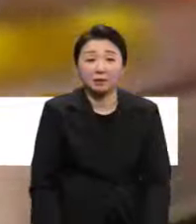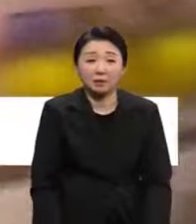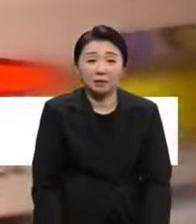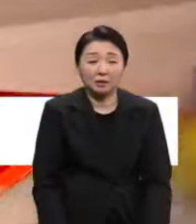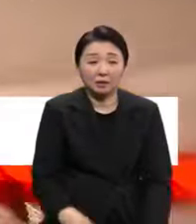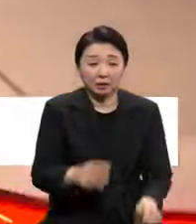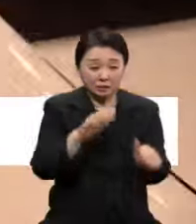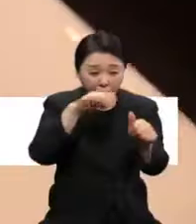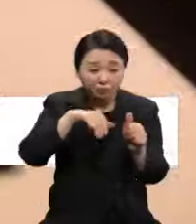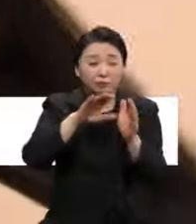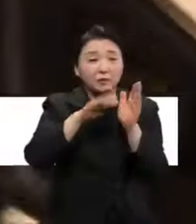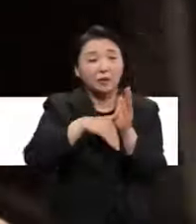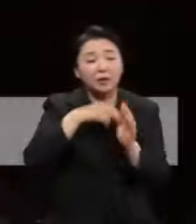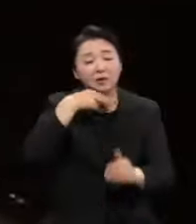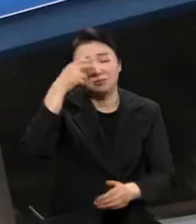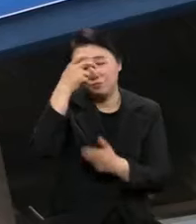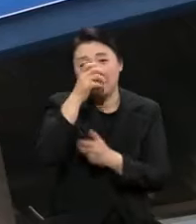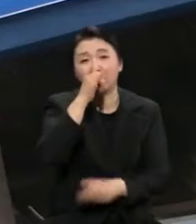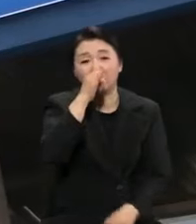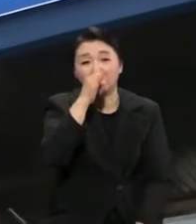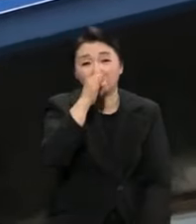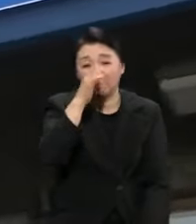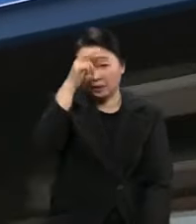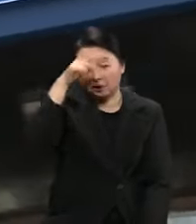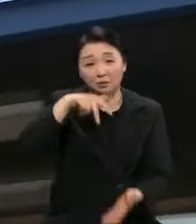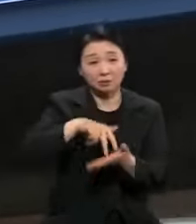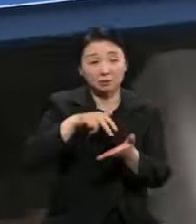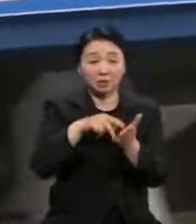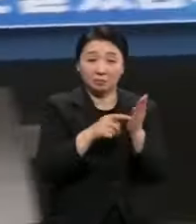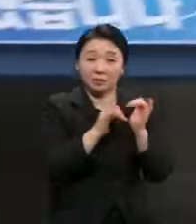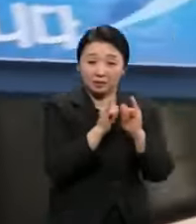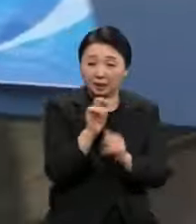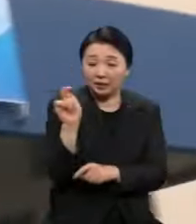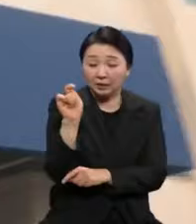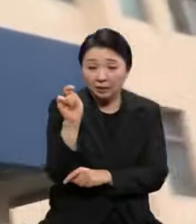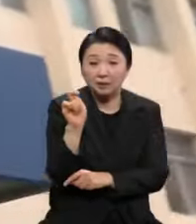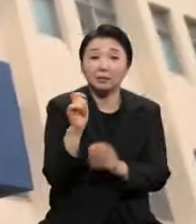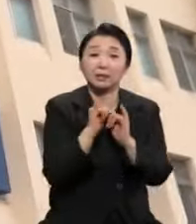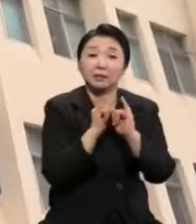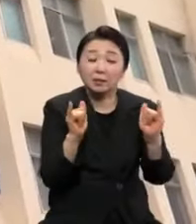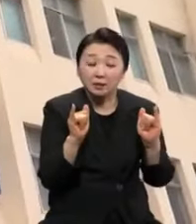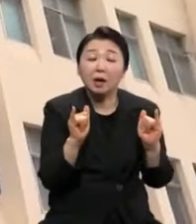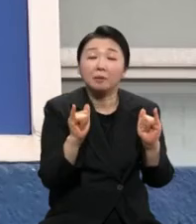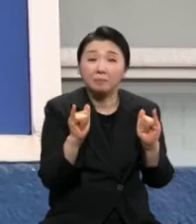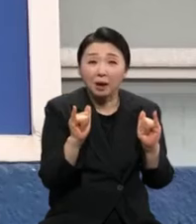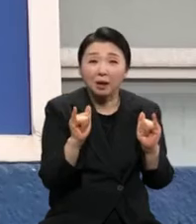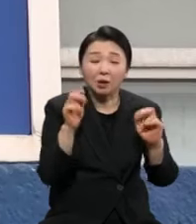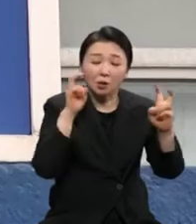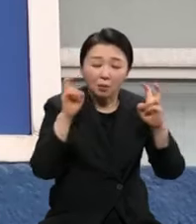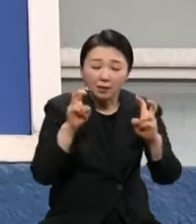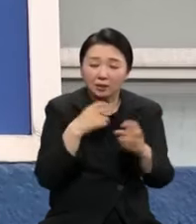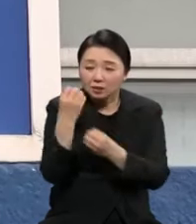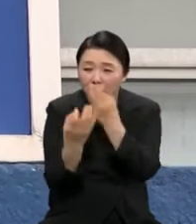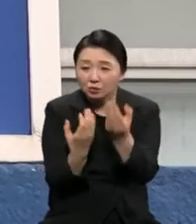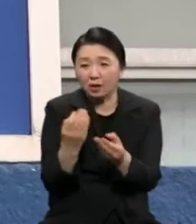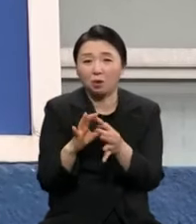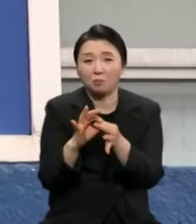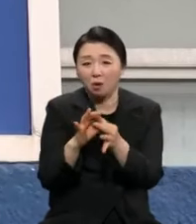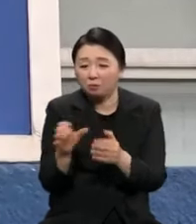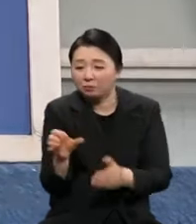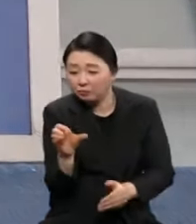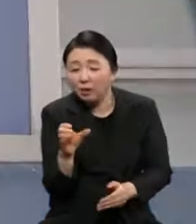상태였던 것으로 파악됐습니다 경찰은 피의자와 택시 기사들 콜택시 업체 등의 진술 내용과 동선 등을